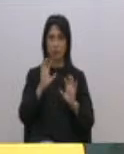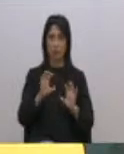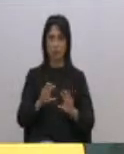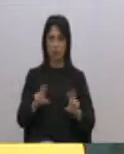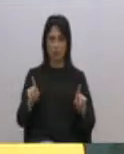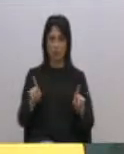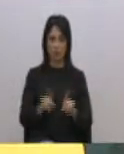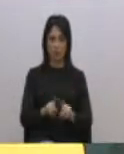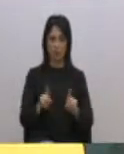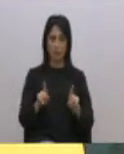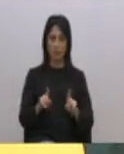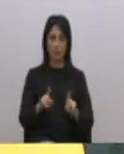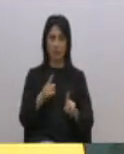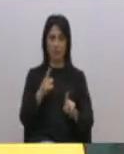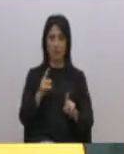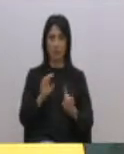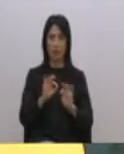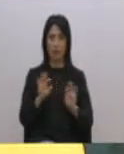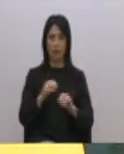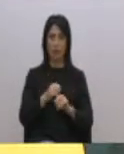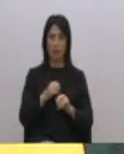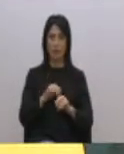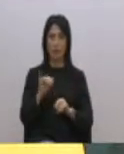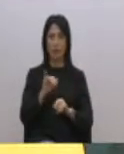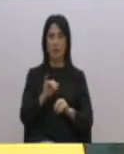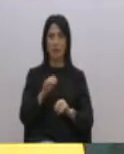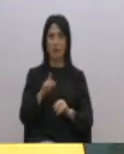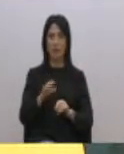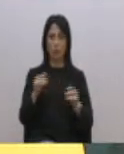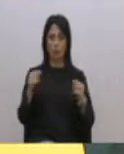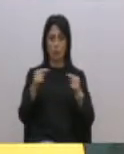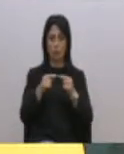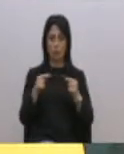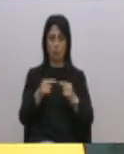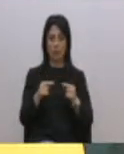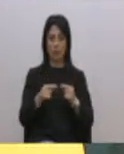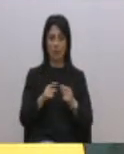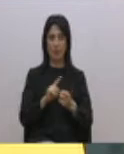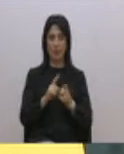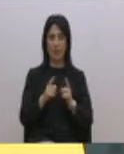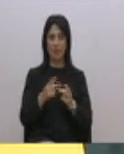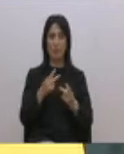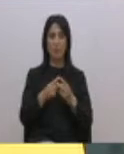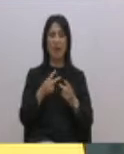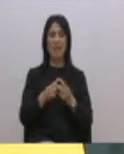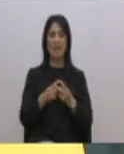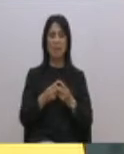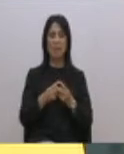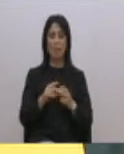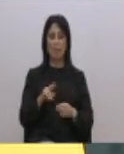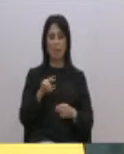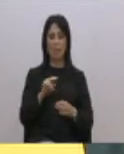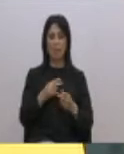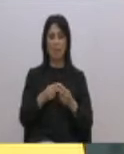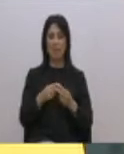კოდექსშიც ერთ-ერთი კომენტარი არის გაკეთებული, სადაც ზუსტდება ნაცვლად პატიმრობის კოდექსისა და პენიტენციური კოდექსი.